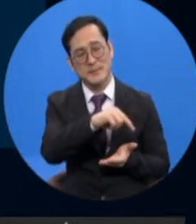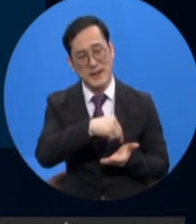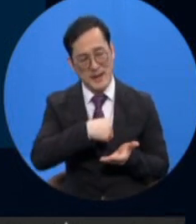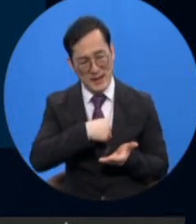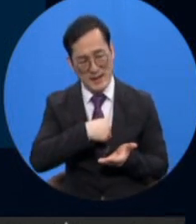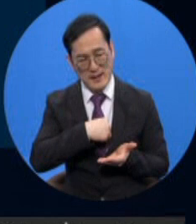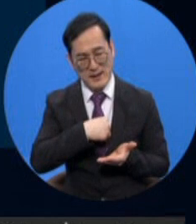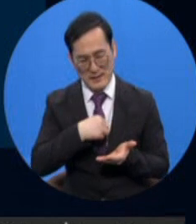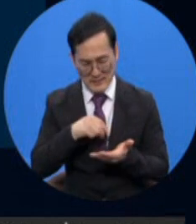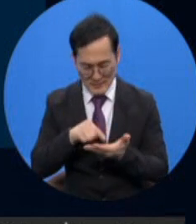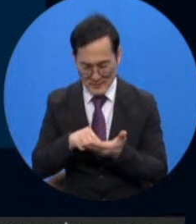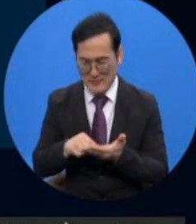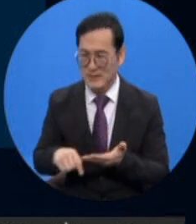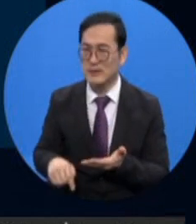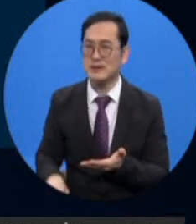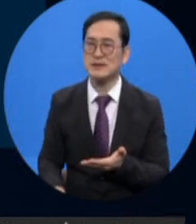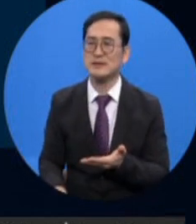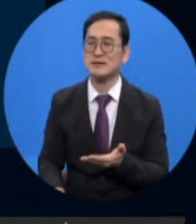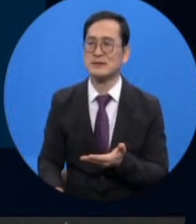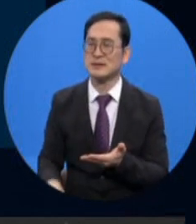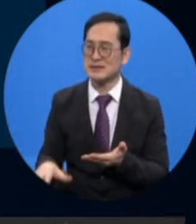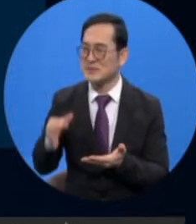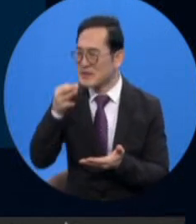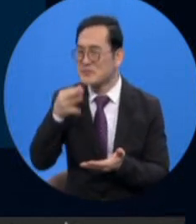상당히 부담이 됐던 것 같다라고